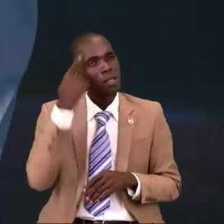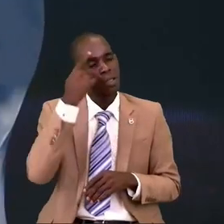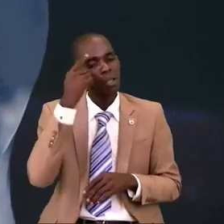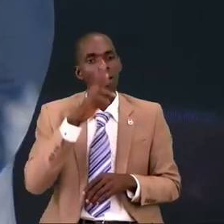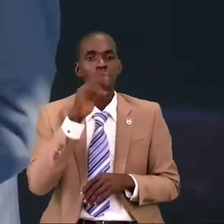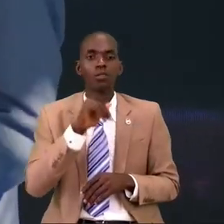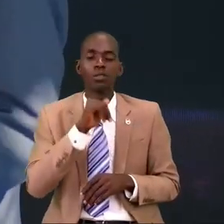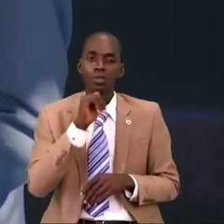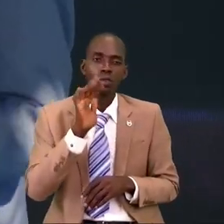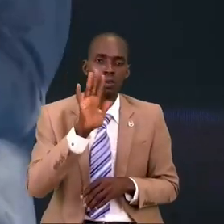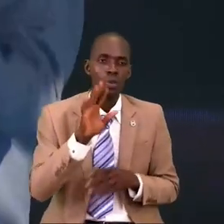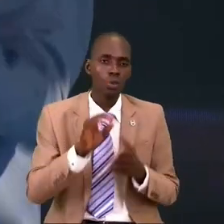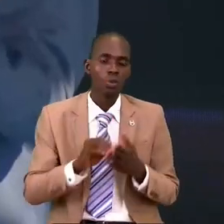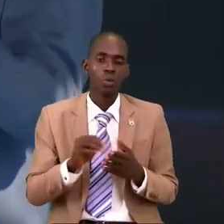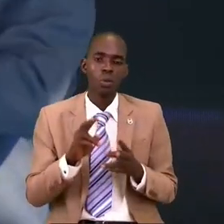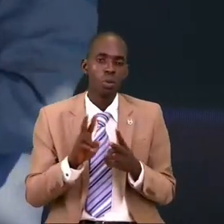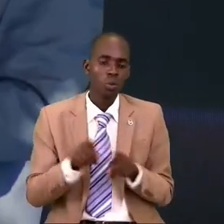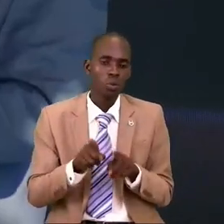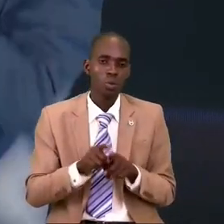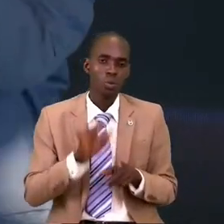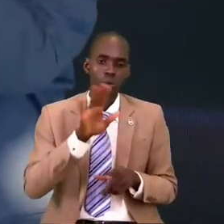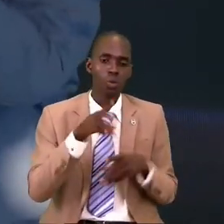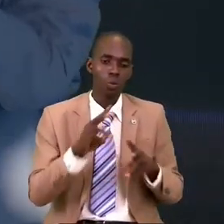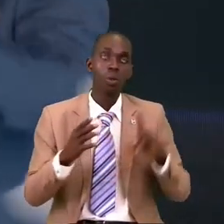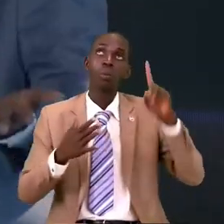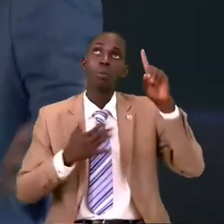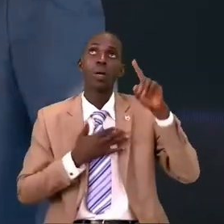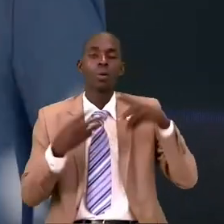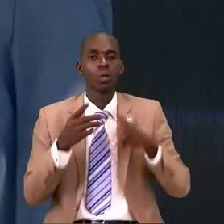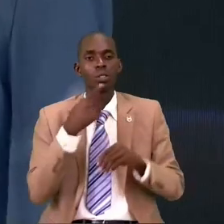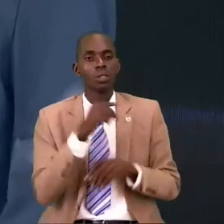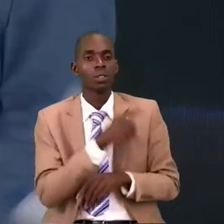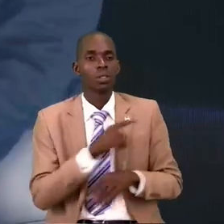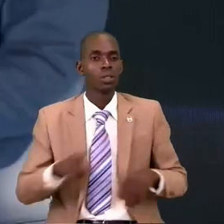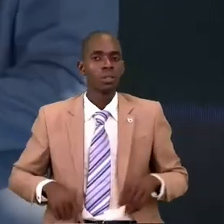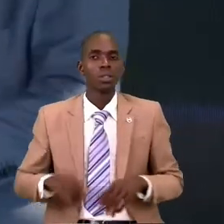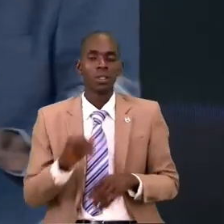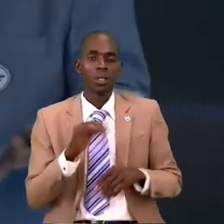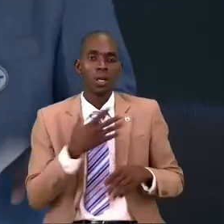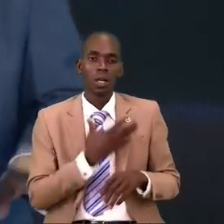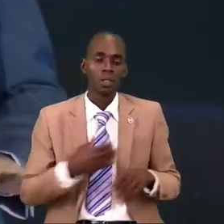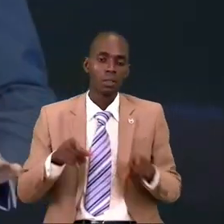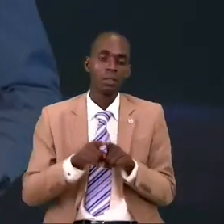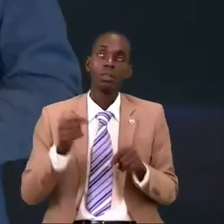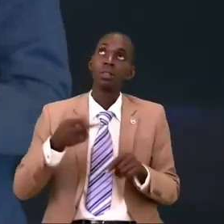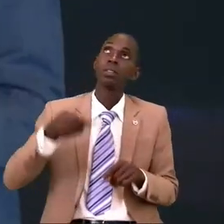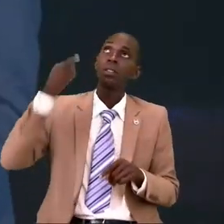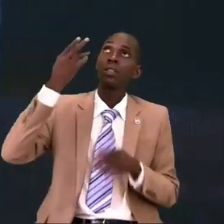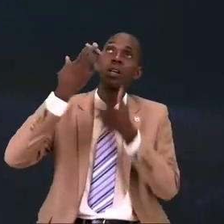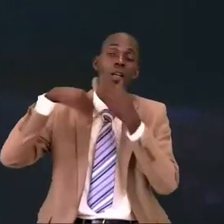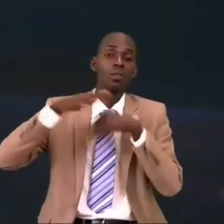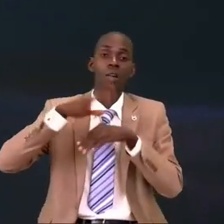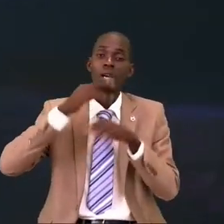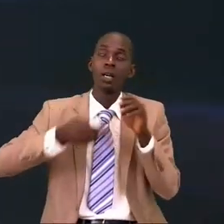l'Éternel. Et les cieux, comme les cieux sont élevés au-dessus de la terre, ainsi mes pensées, mes voix sont